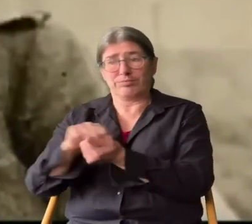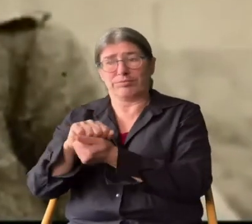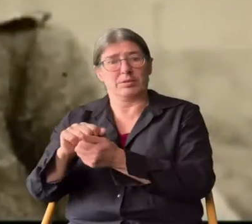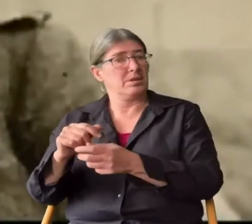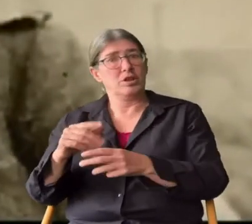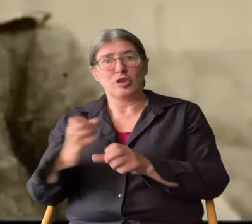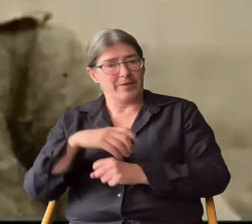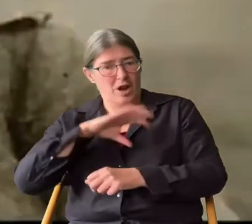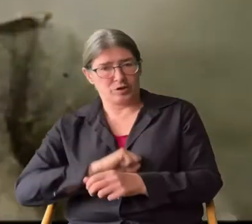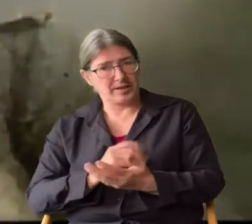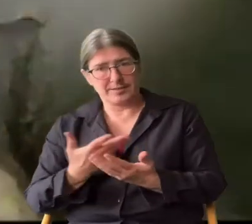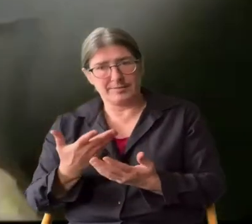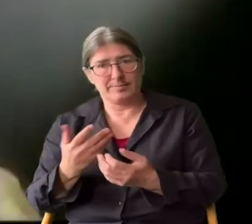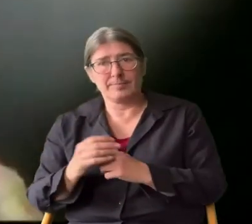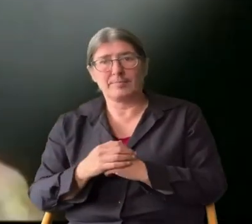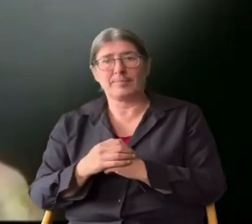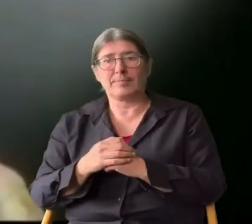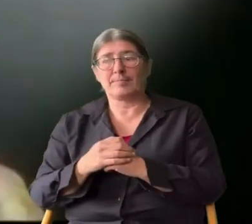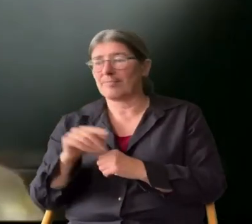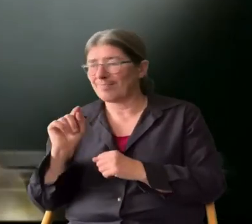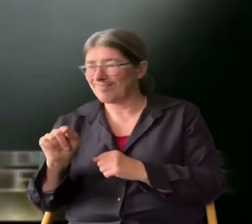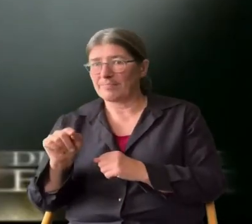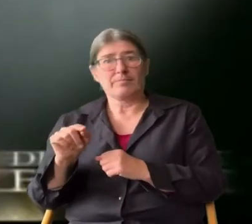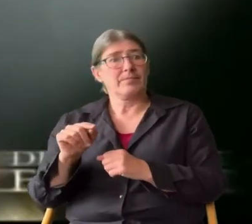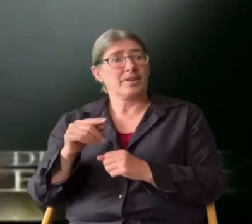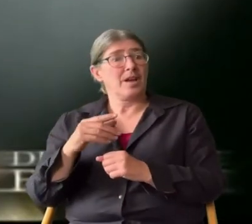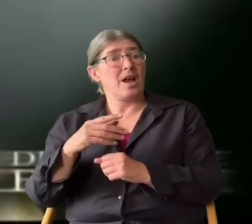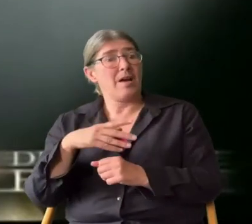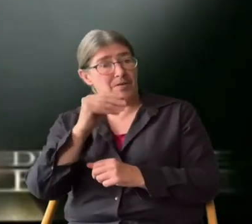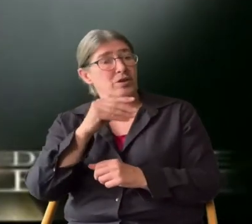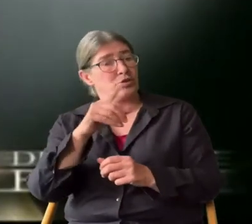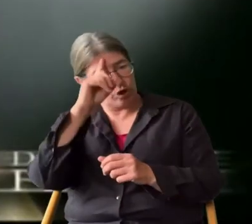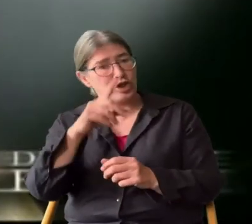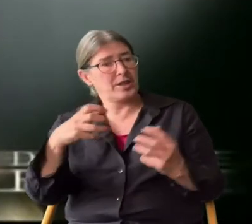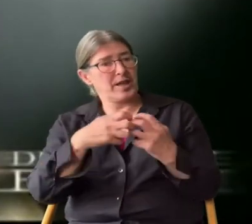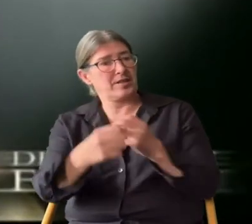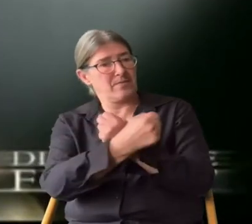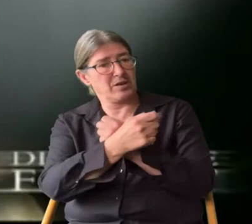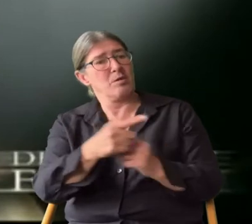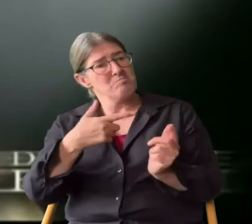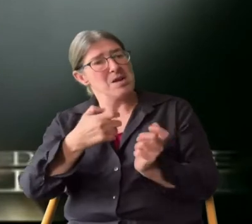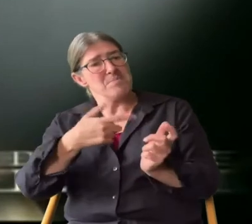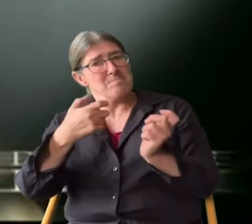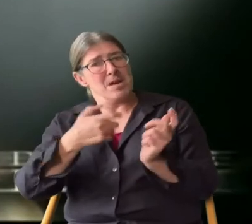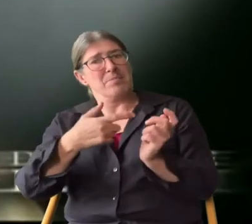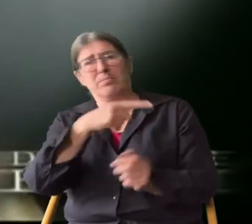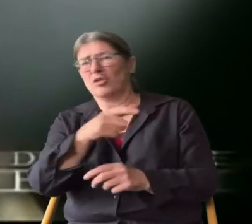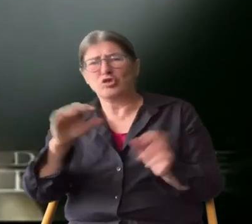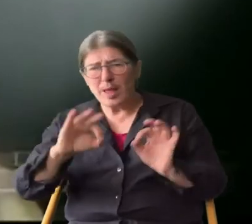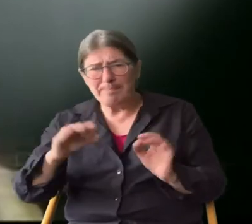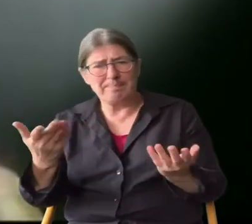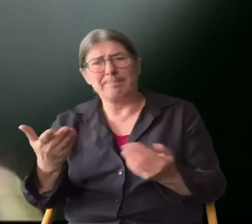die hielten das alles nicht aus. Sie fingen an, in die Kolonnen deutscher Kriegsgefangener zu schießen. Das war